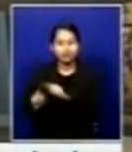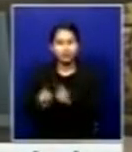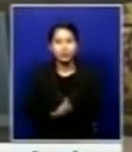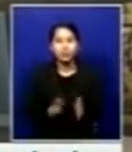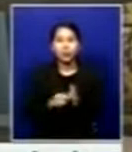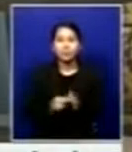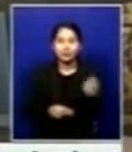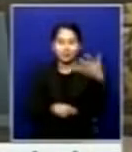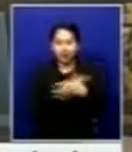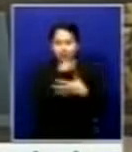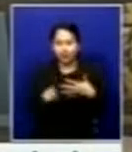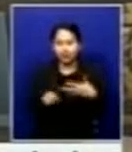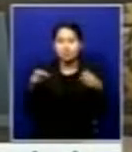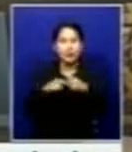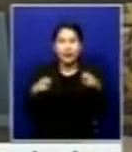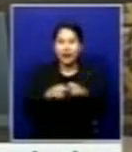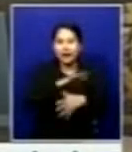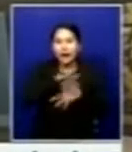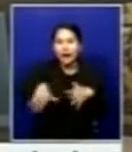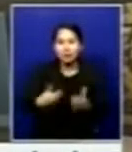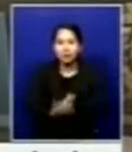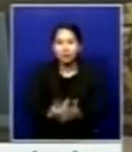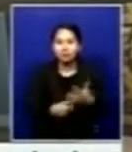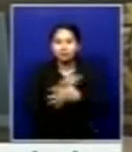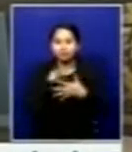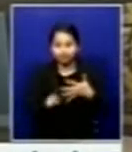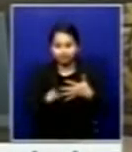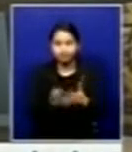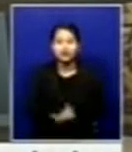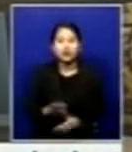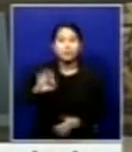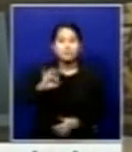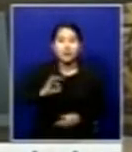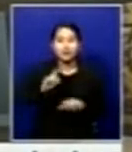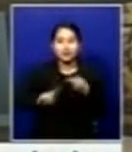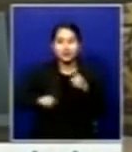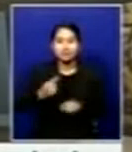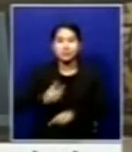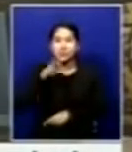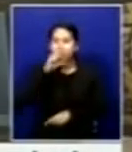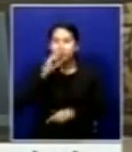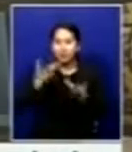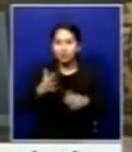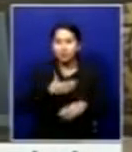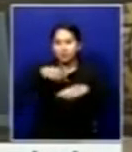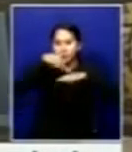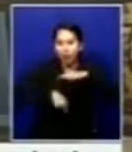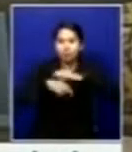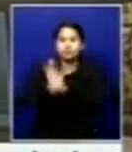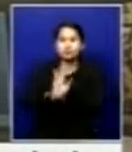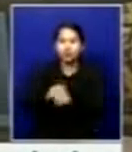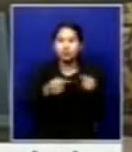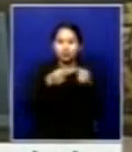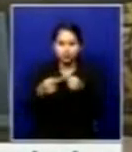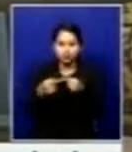ปัญหาทั้งหมดเลยทุกกลุ่มเพื่อนสมาชิกได้อภิปรายไปแล้วผมจะไม่ลงรายละเอียดขอสไลด์ต่อ